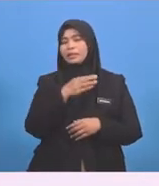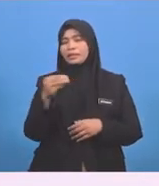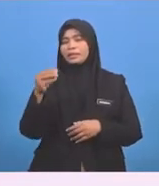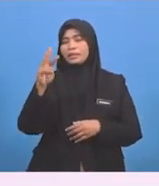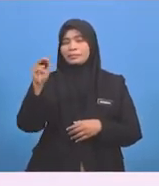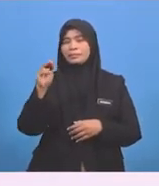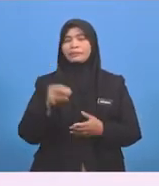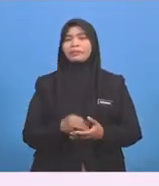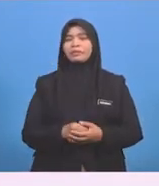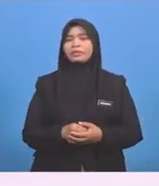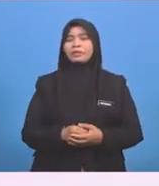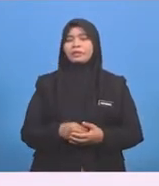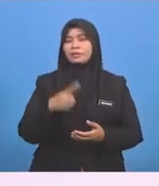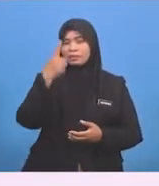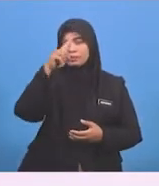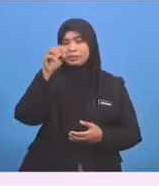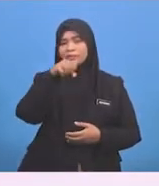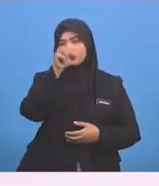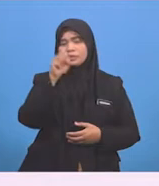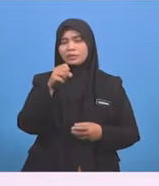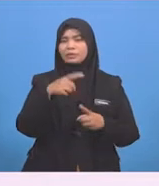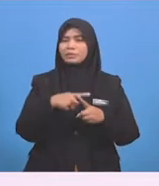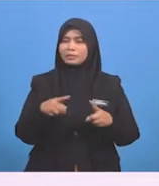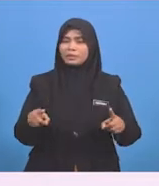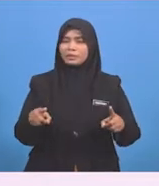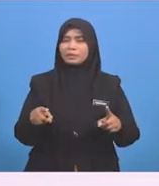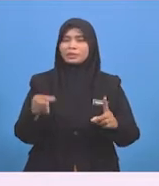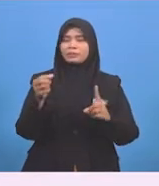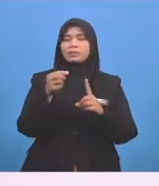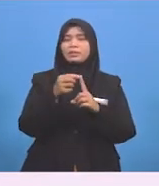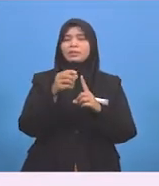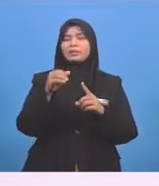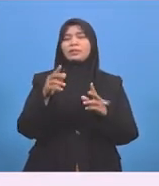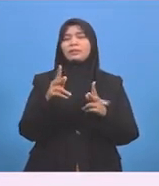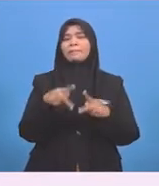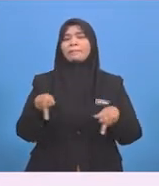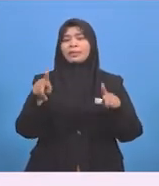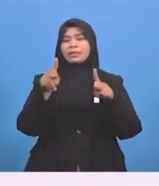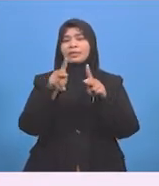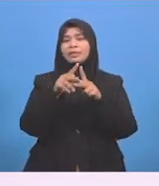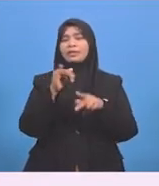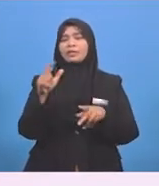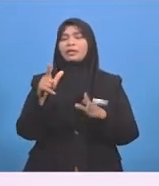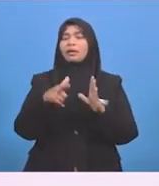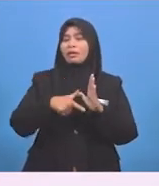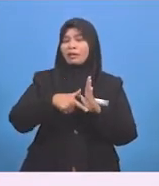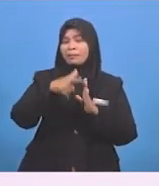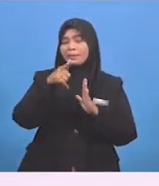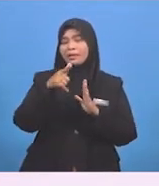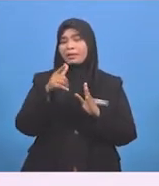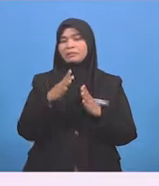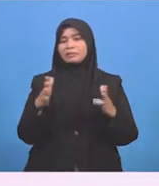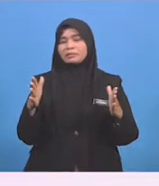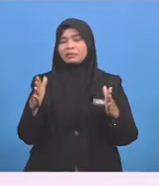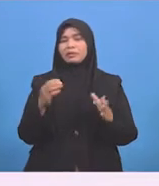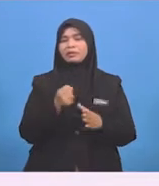M. Bagi soalan perbandingan, perkataan yang paling penting adalah perkataan lebih besar